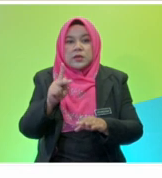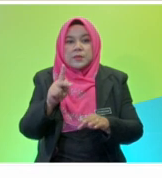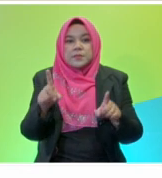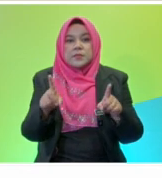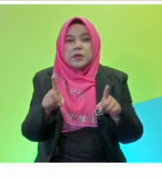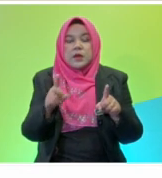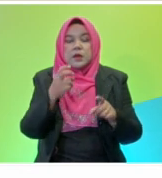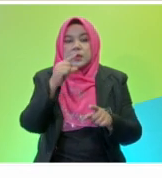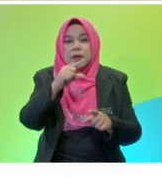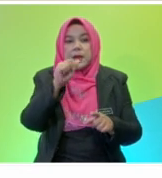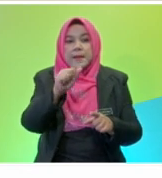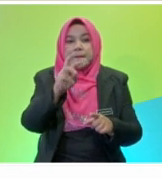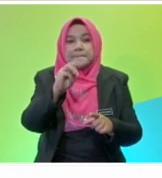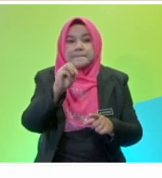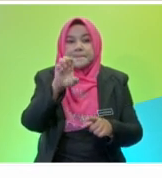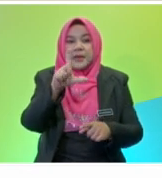oke